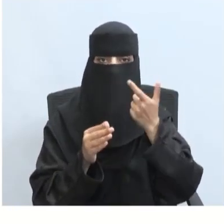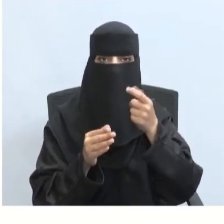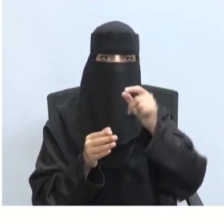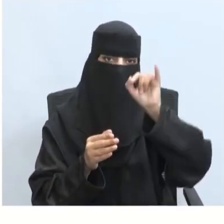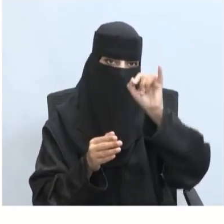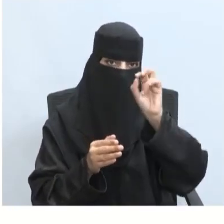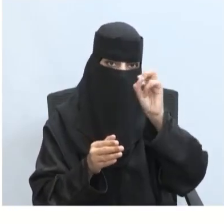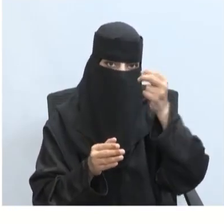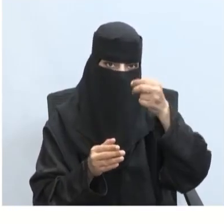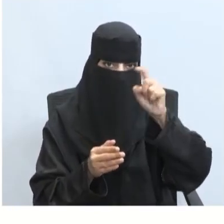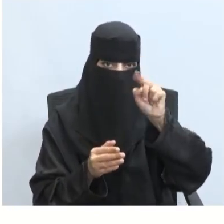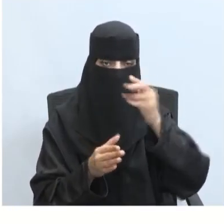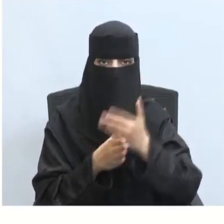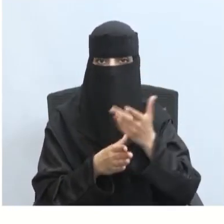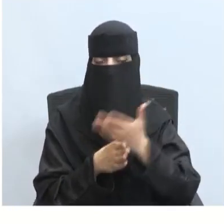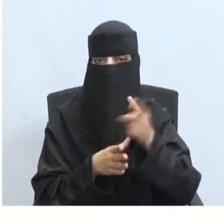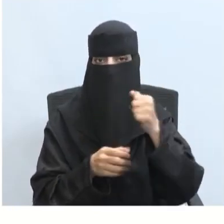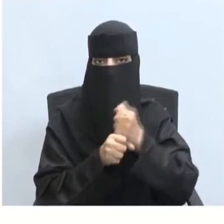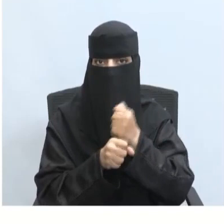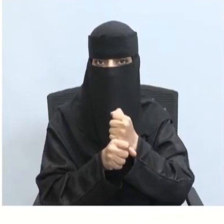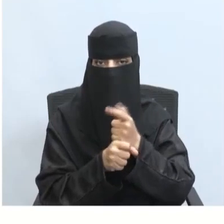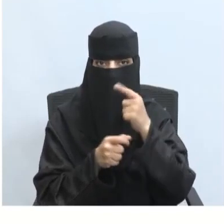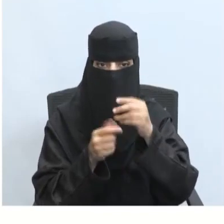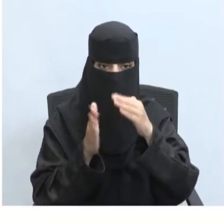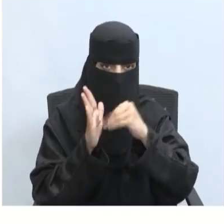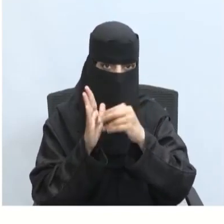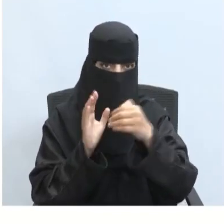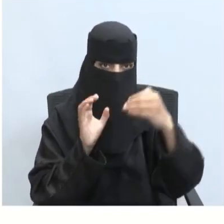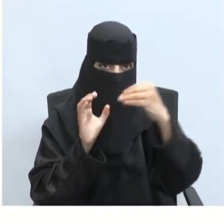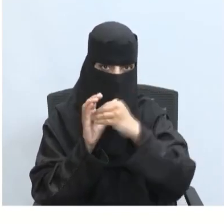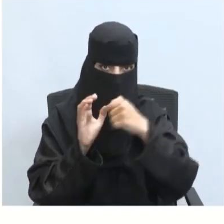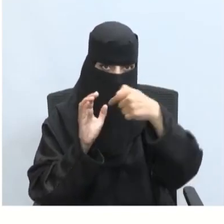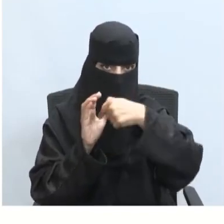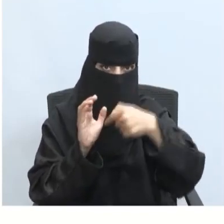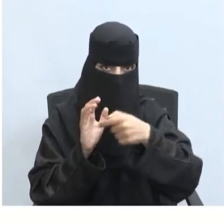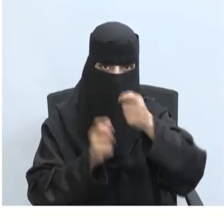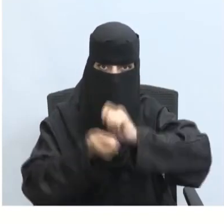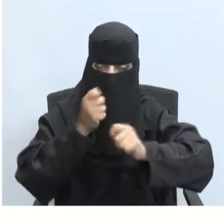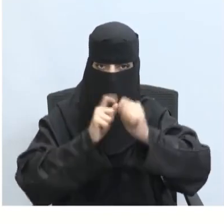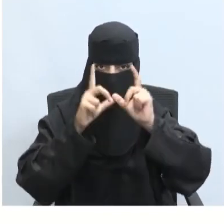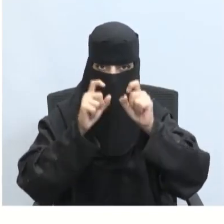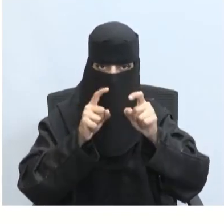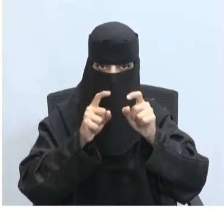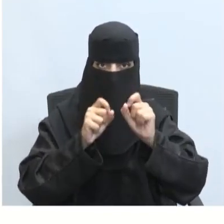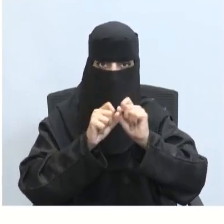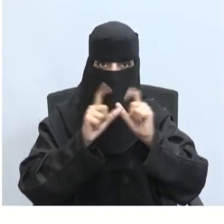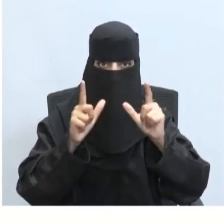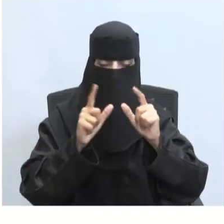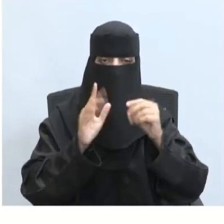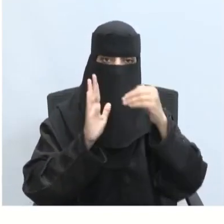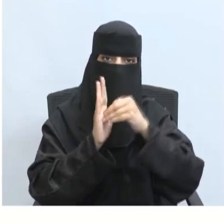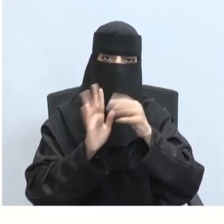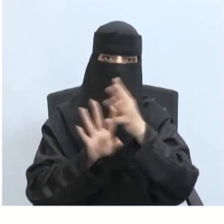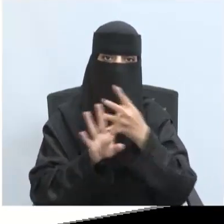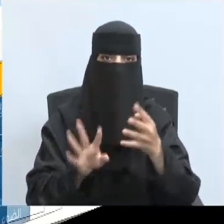لماذا نستخدم العدسه المقعره لكي تعمل على تفريق الاشعه وتتكون الصوره على